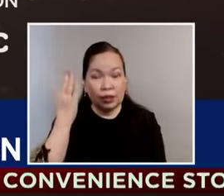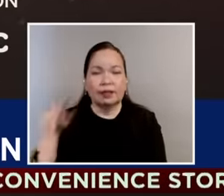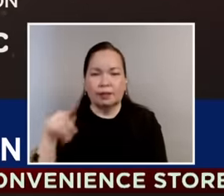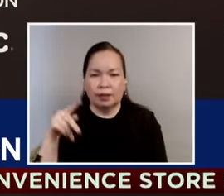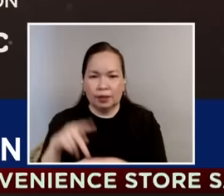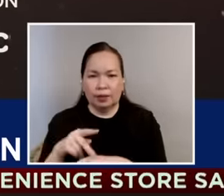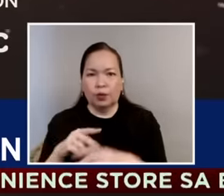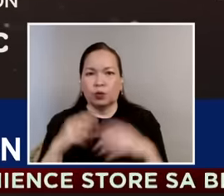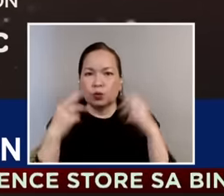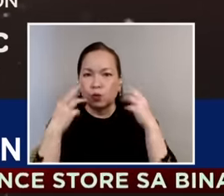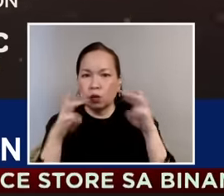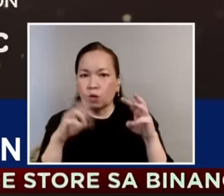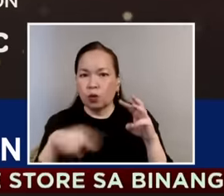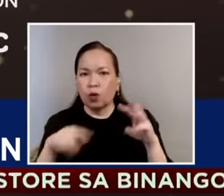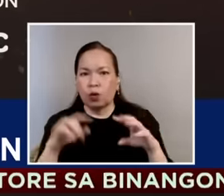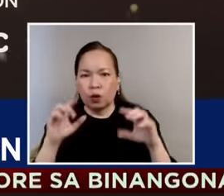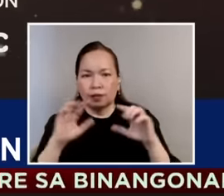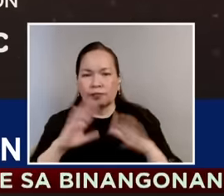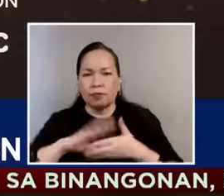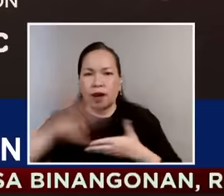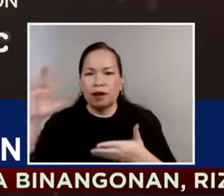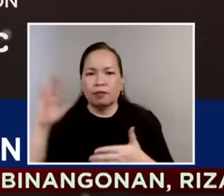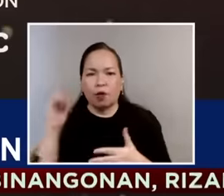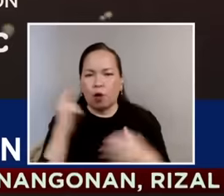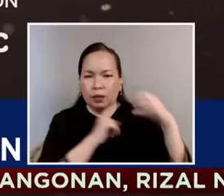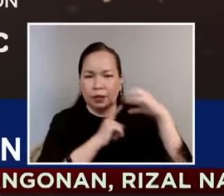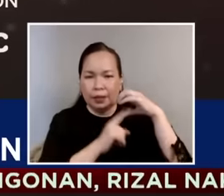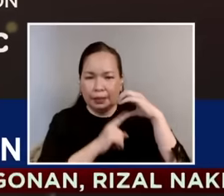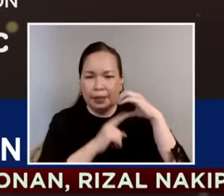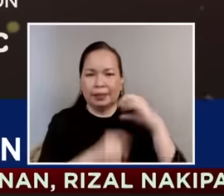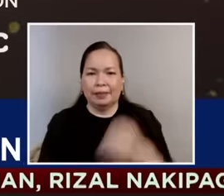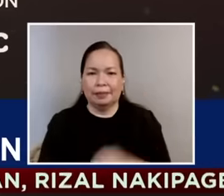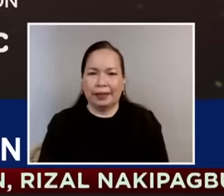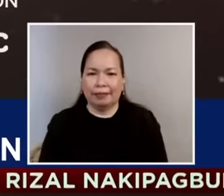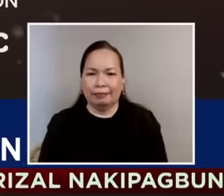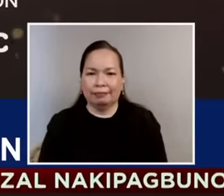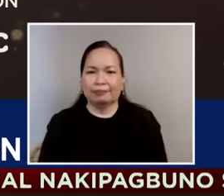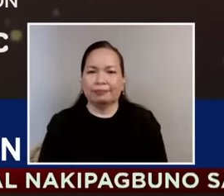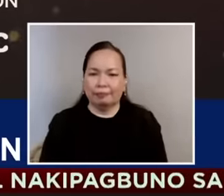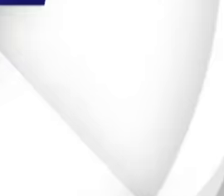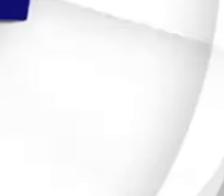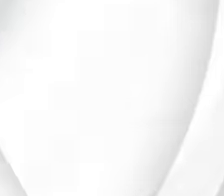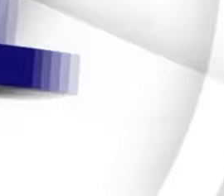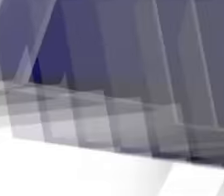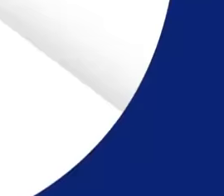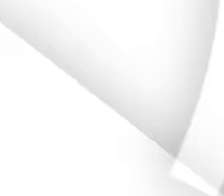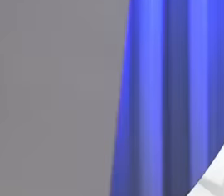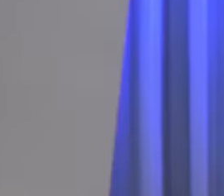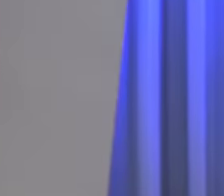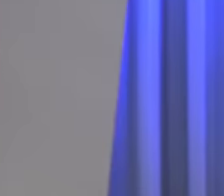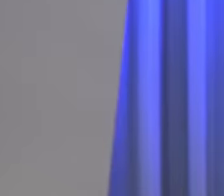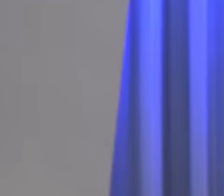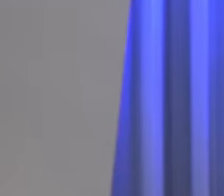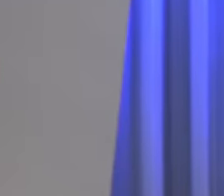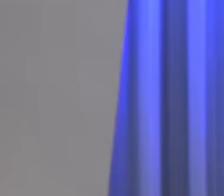sa lahat ng ABS-CBN platforms. Diane Castillejo, ABS-CBN News.